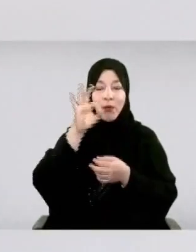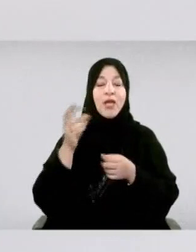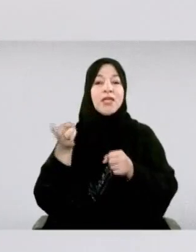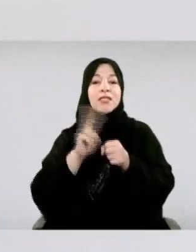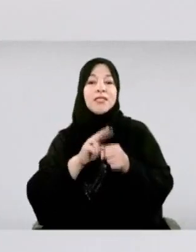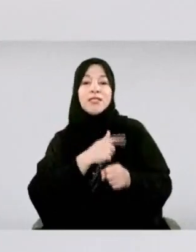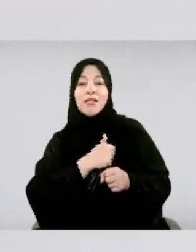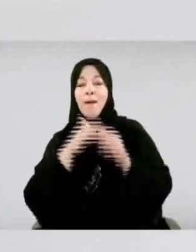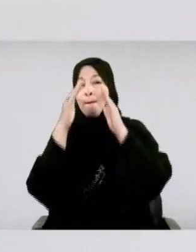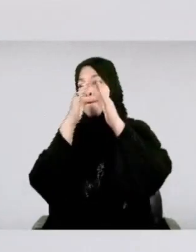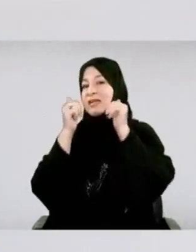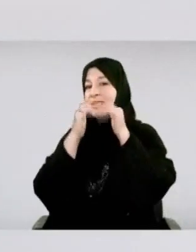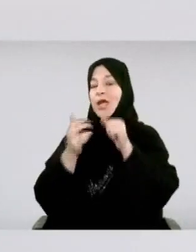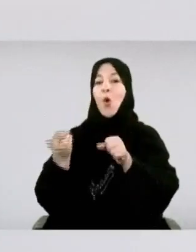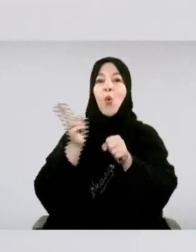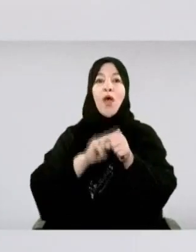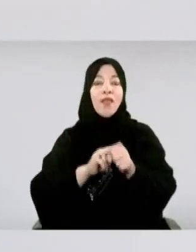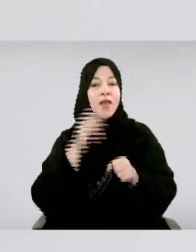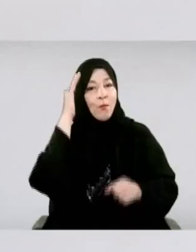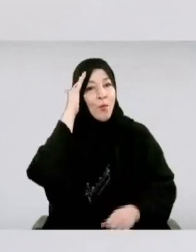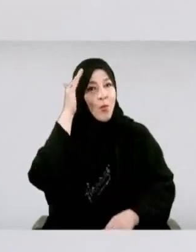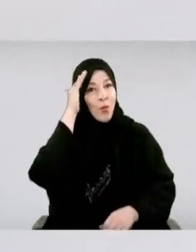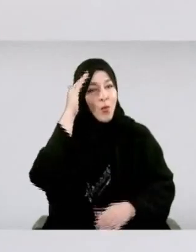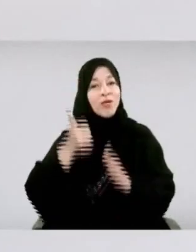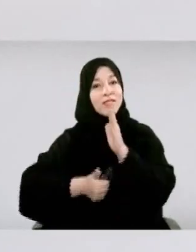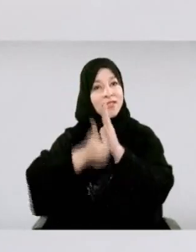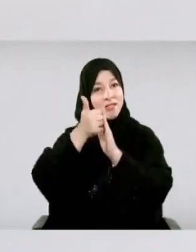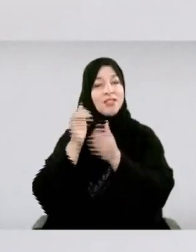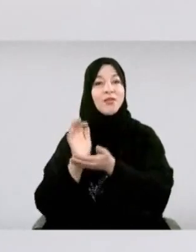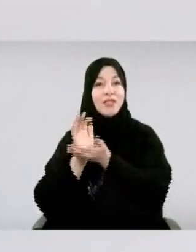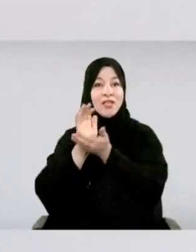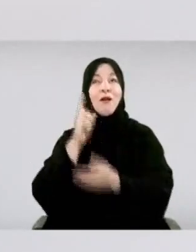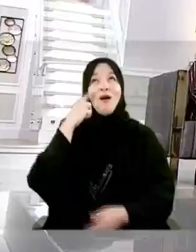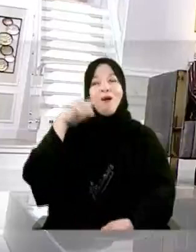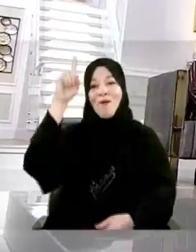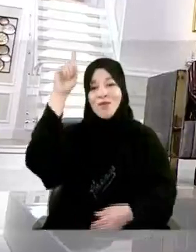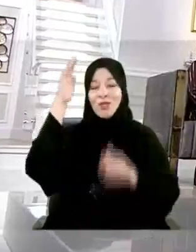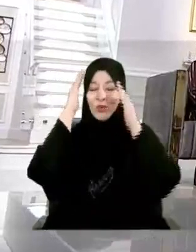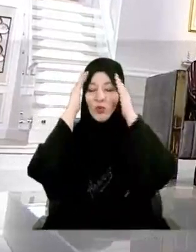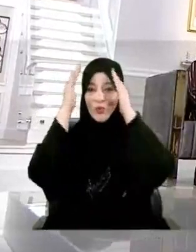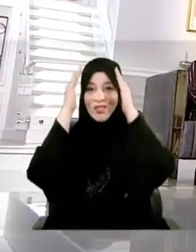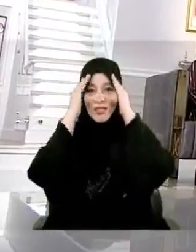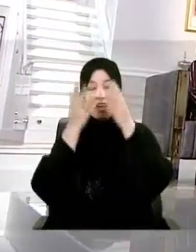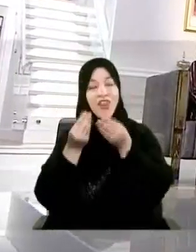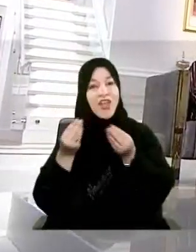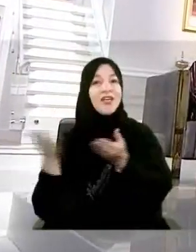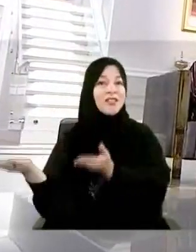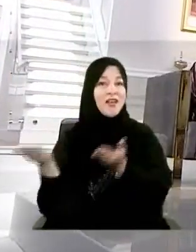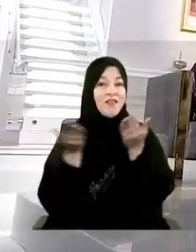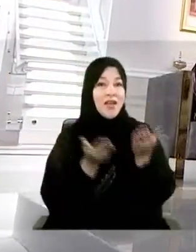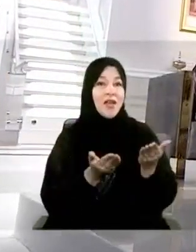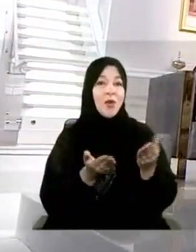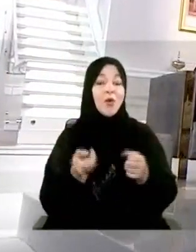المصرية. أهلا وسهلا بك حبيبة، وأيضا نبارك لك الفوز. أهلا وسهلا فيك، والله يبارك فيك، وشكرا على هذه الاستضافة الجميلة